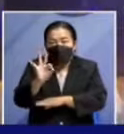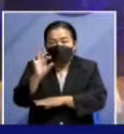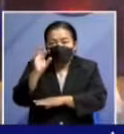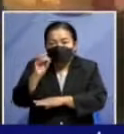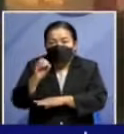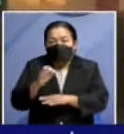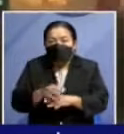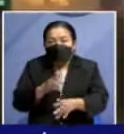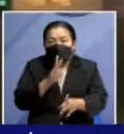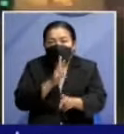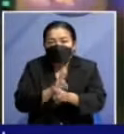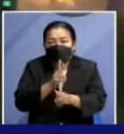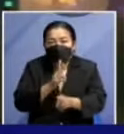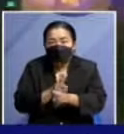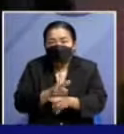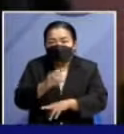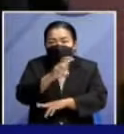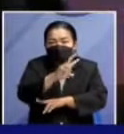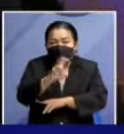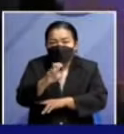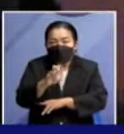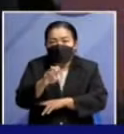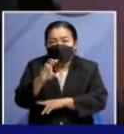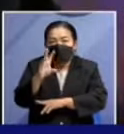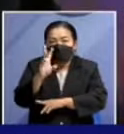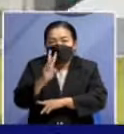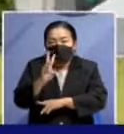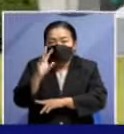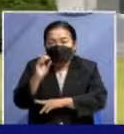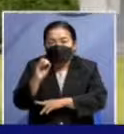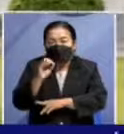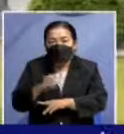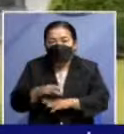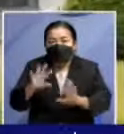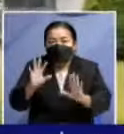รักษาอยู่ที่267รายค่ะรักษาหายแล้ว120รายและเสียชีวิตนะคะ3รายค่ะ